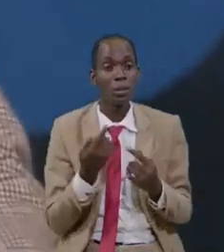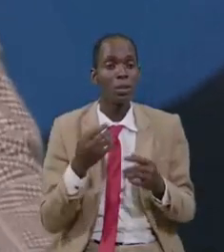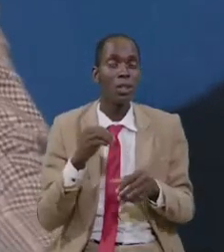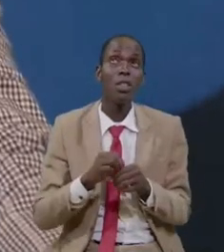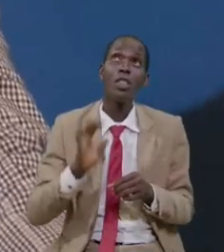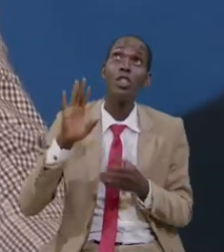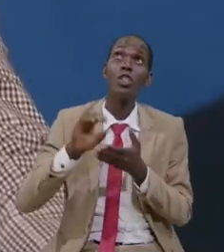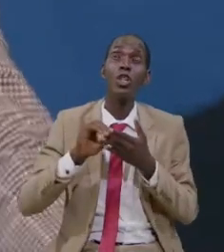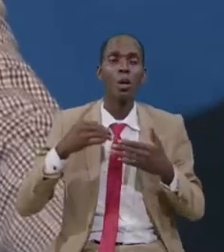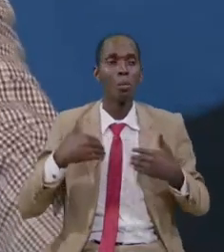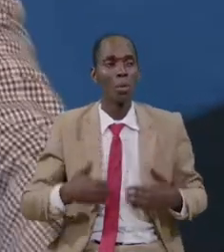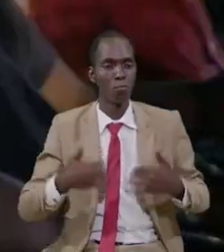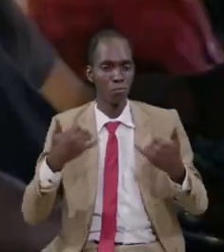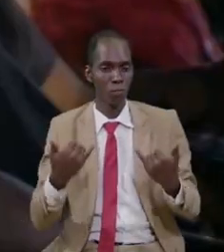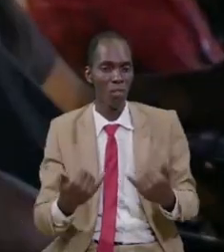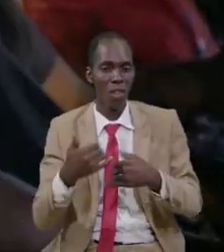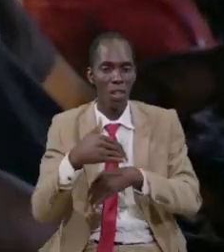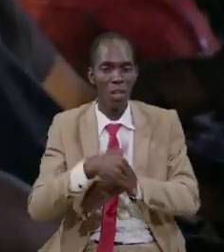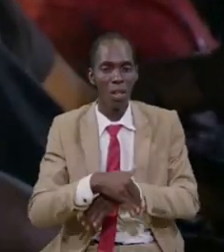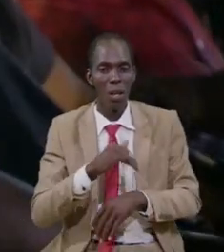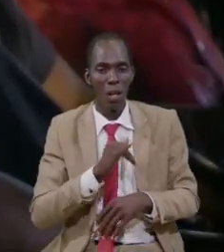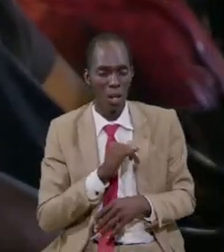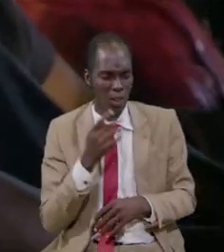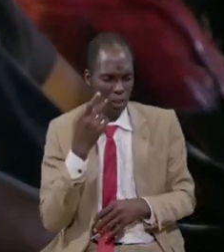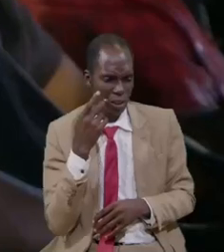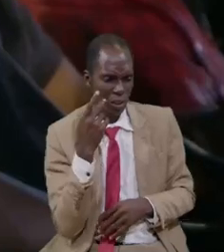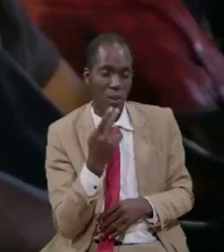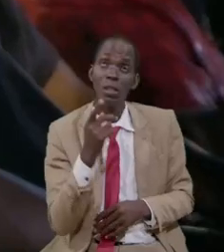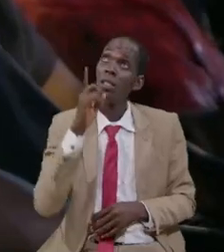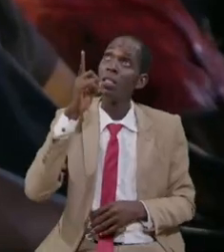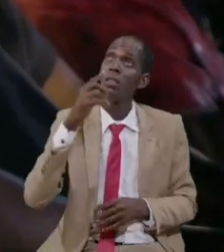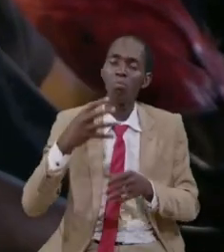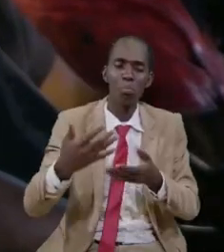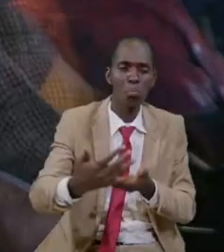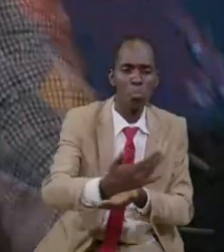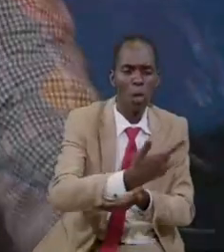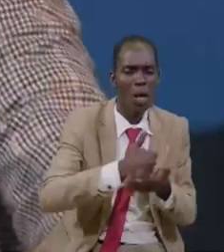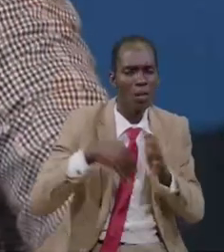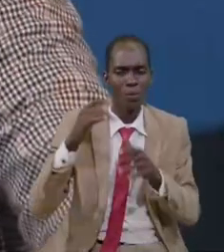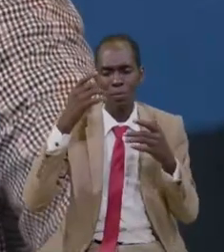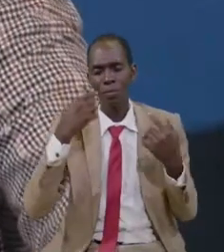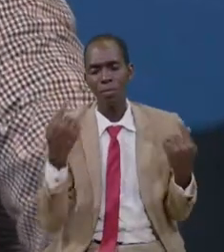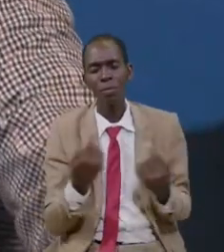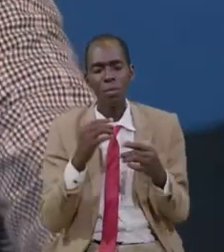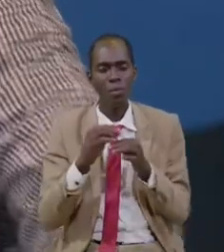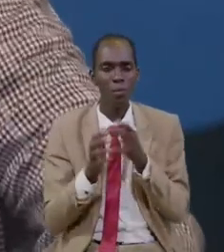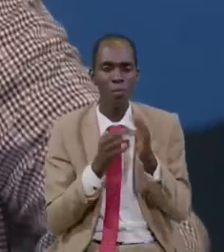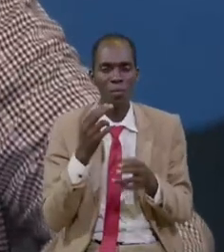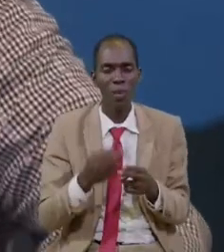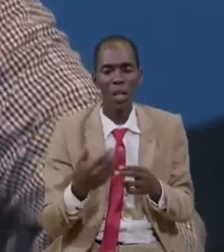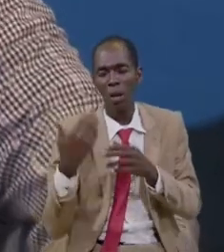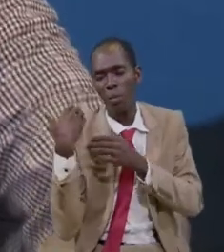ce soir. Je le vois prenant tous tes péchés, portant tous tes